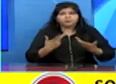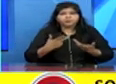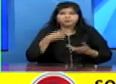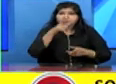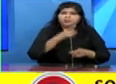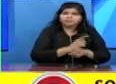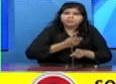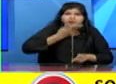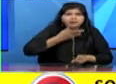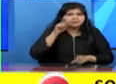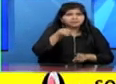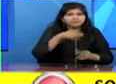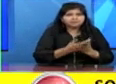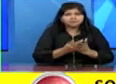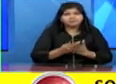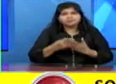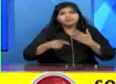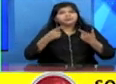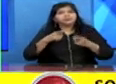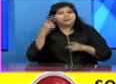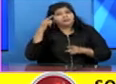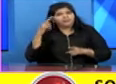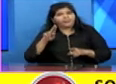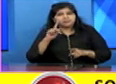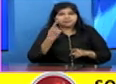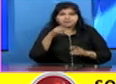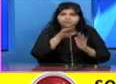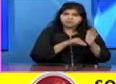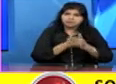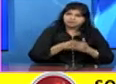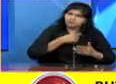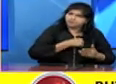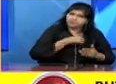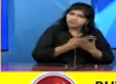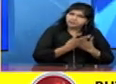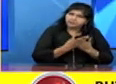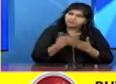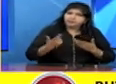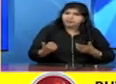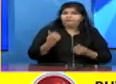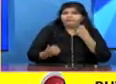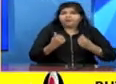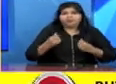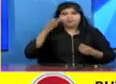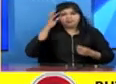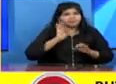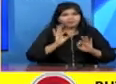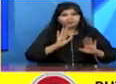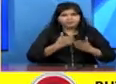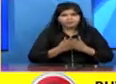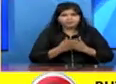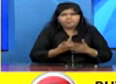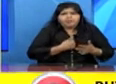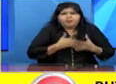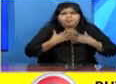बातें आपके काम आ जाए। लेकिन एक बात समझ लीजिए कि मैं फिटनेस एक्सपर्ट नहीं हूँ